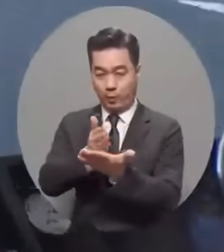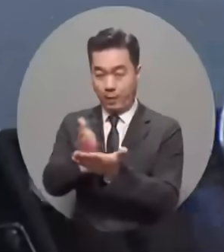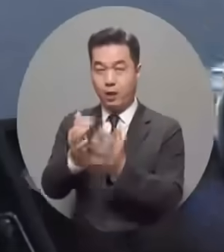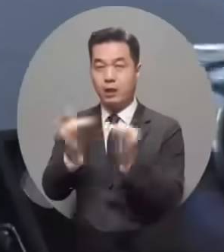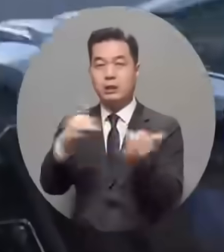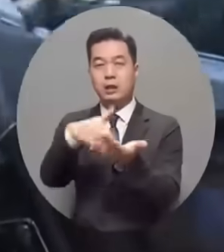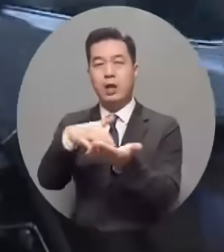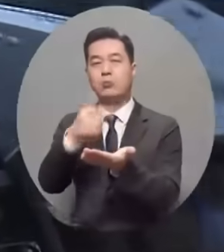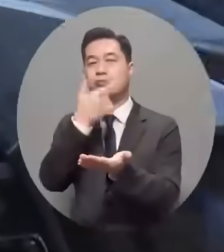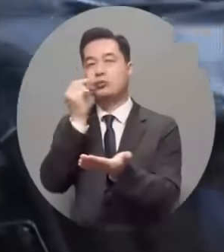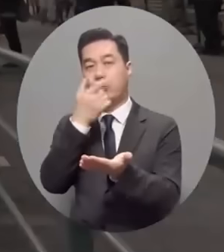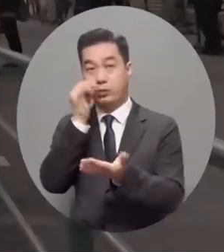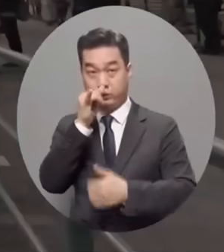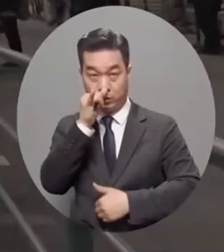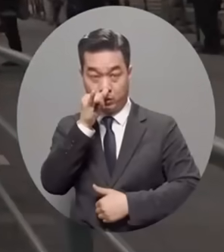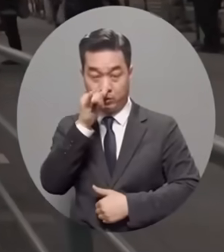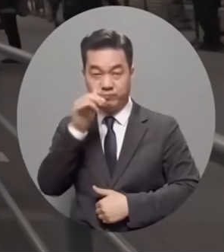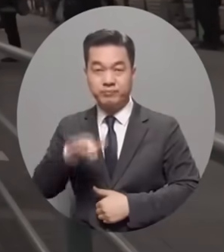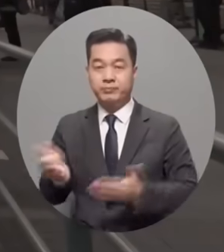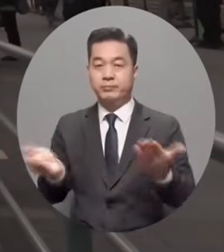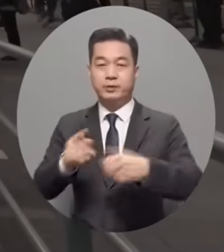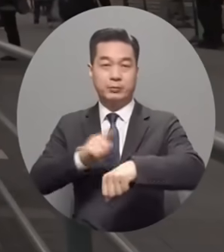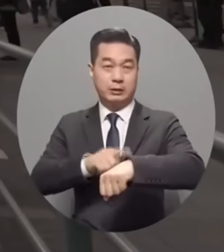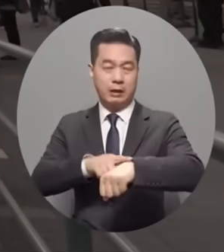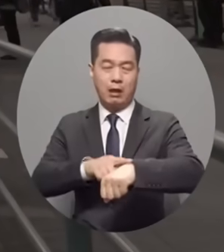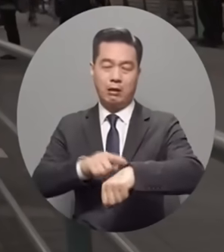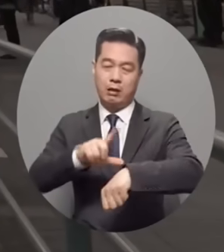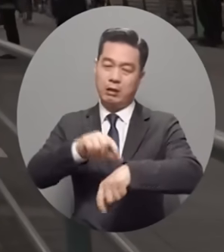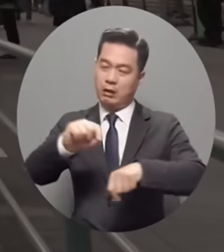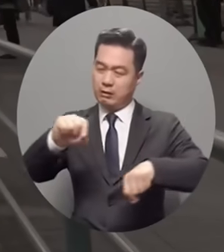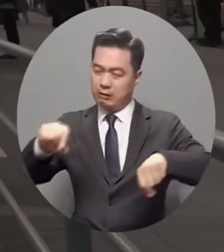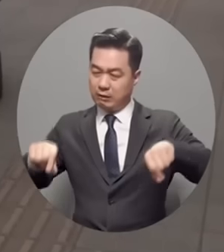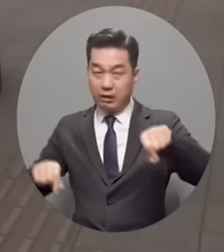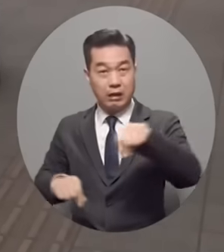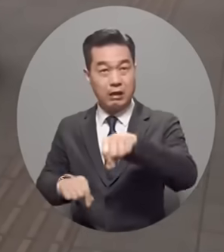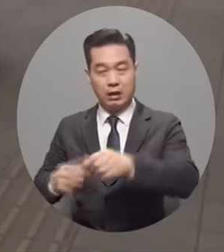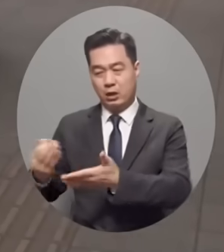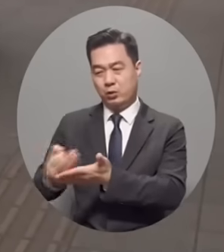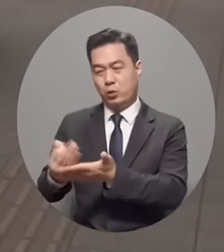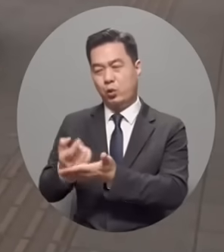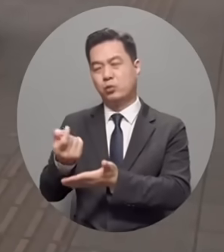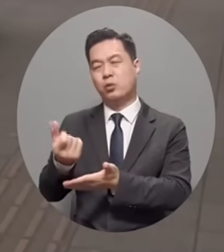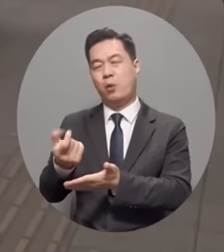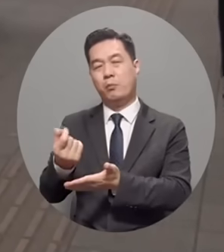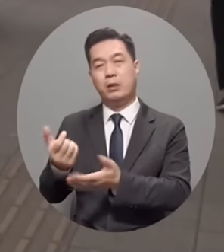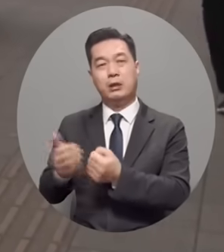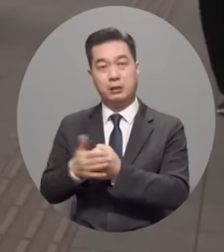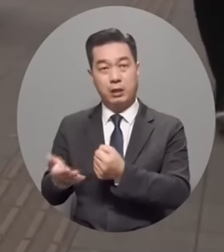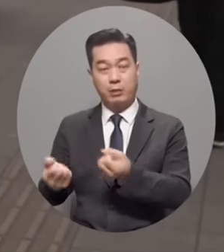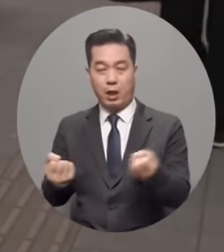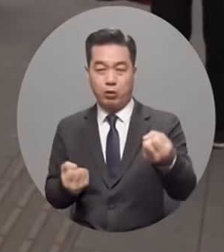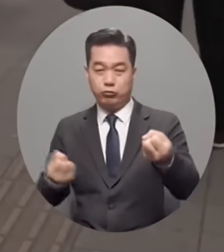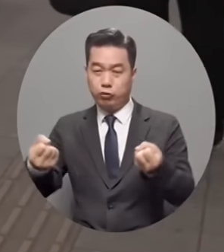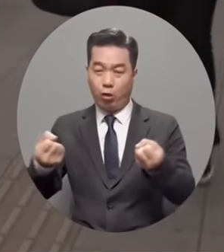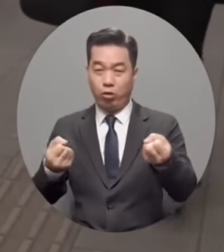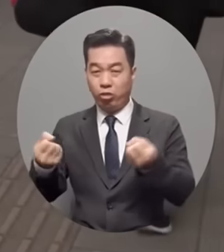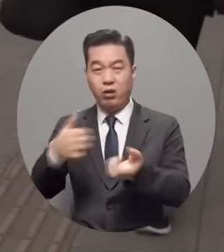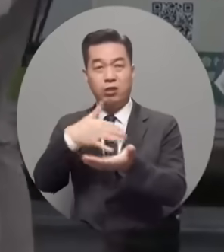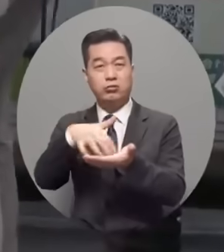부족을 겪고 있지만 근무 시간이 길고 급여 수준이 낮은 운수 분야가 유독 절박한 상황에